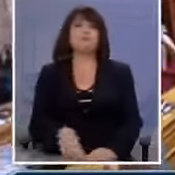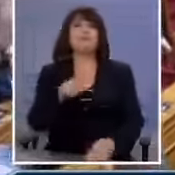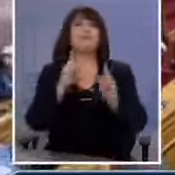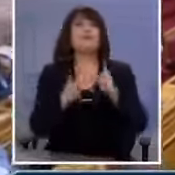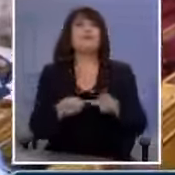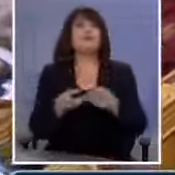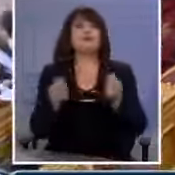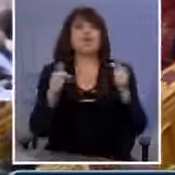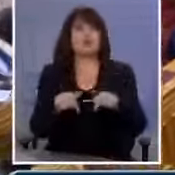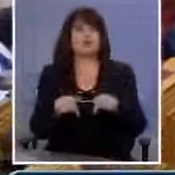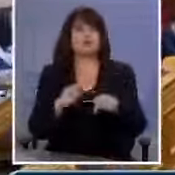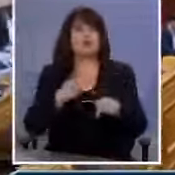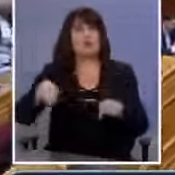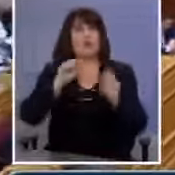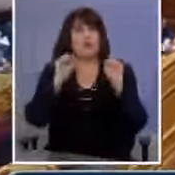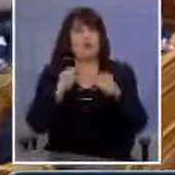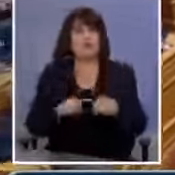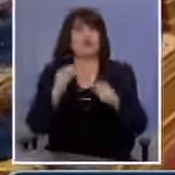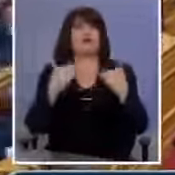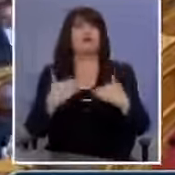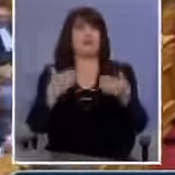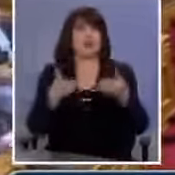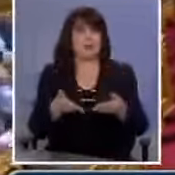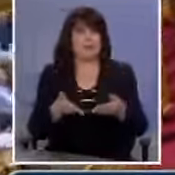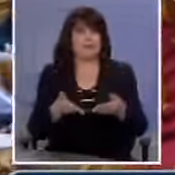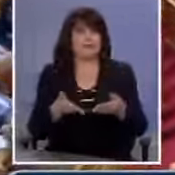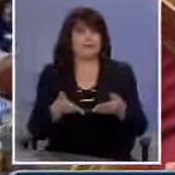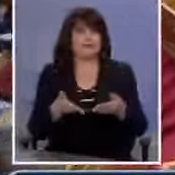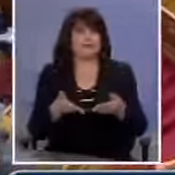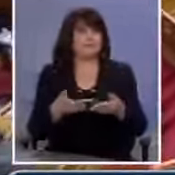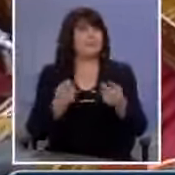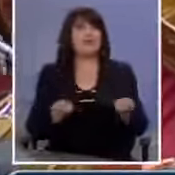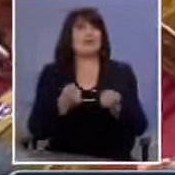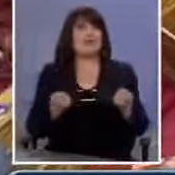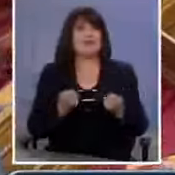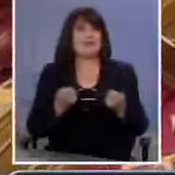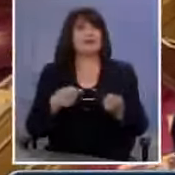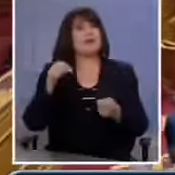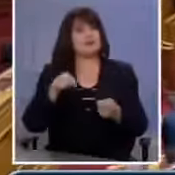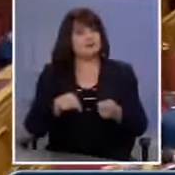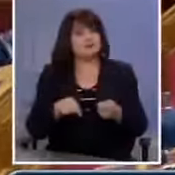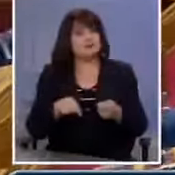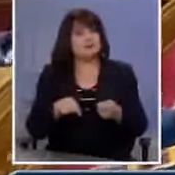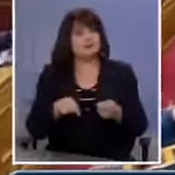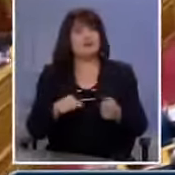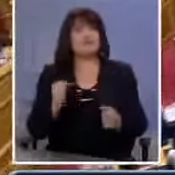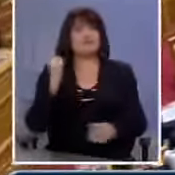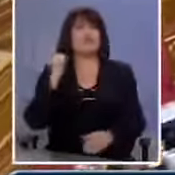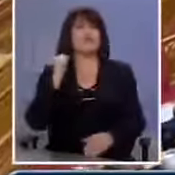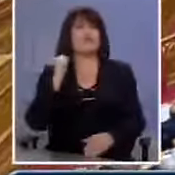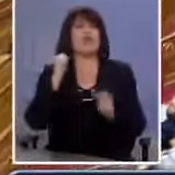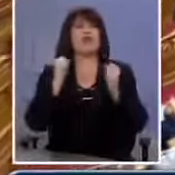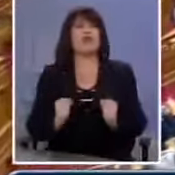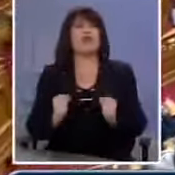απόφαση, ομόφωνη της Ελληνικής Βουλής, θα καταστήσει από σήμερα κιόλας πιο ισχυρή τη θέση